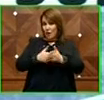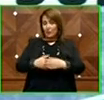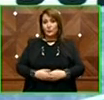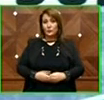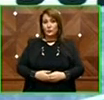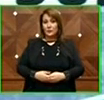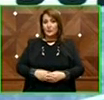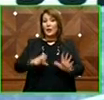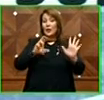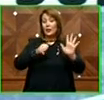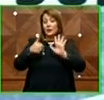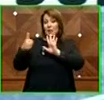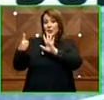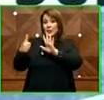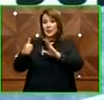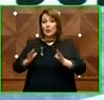12086 مترشح